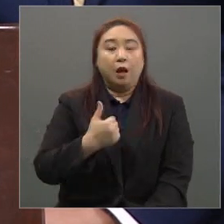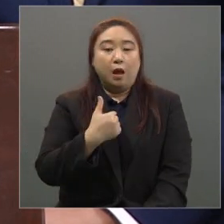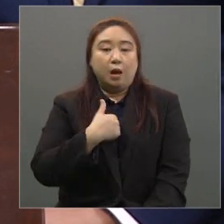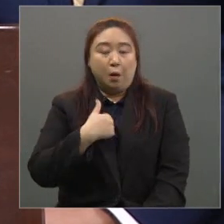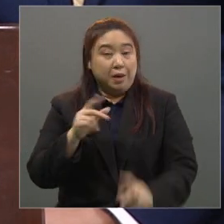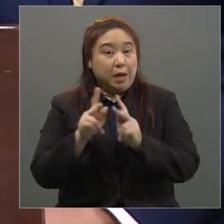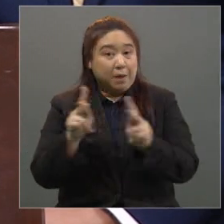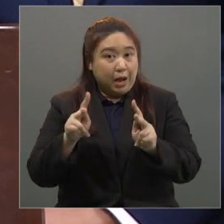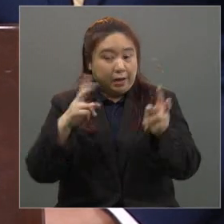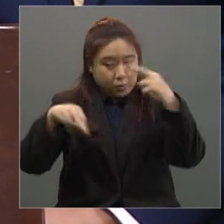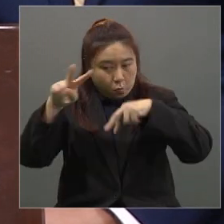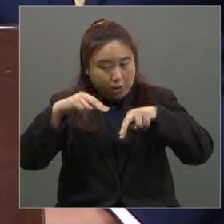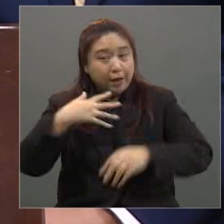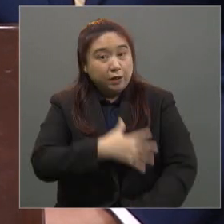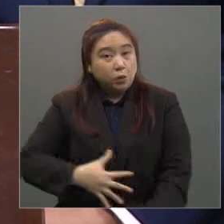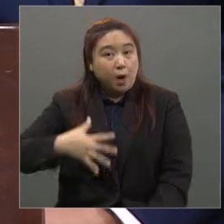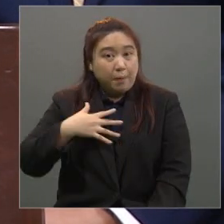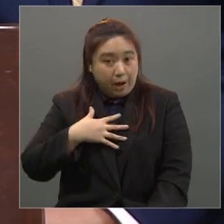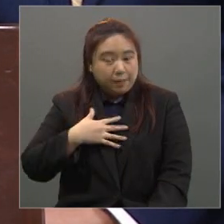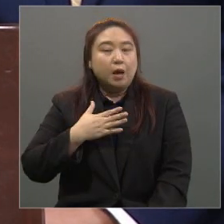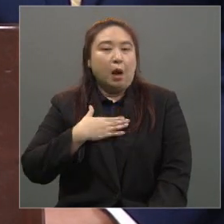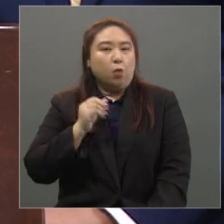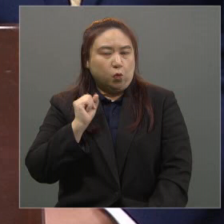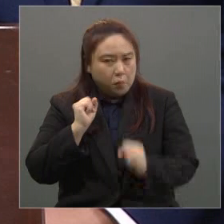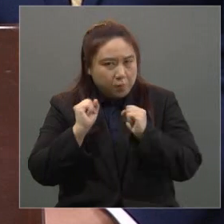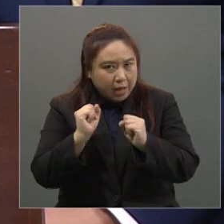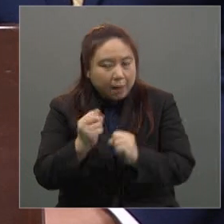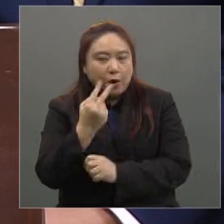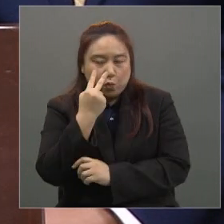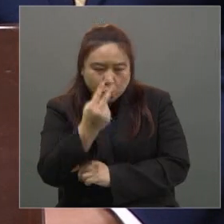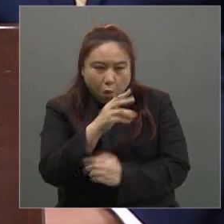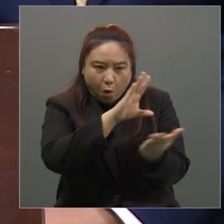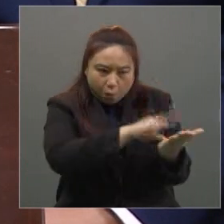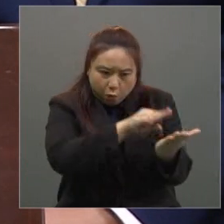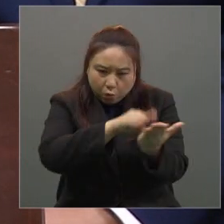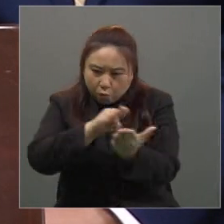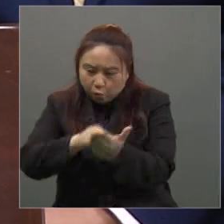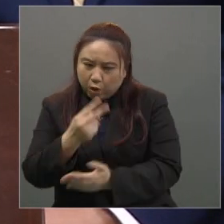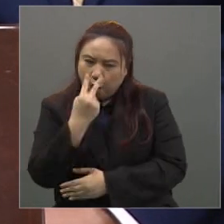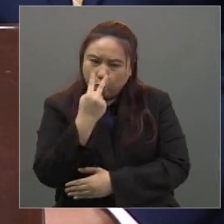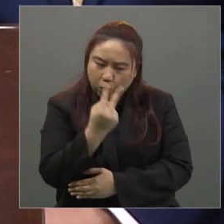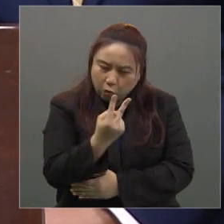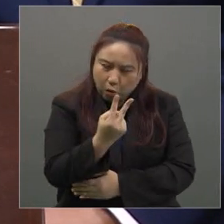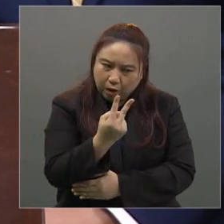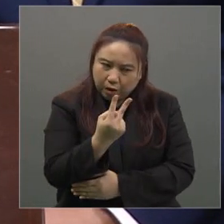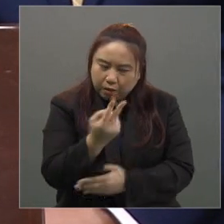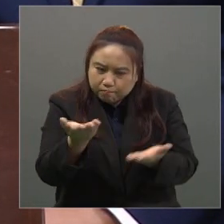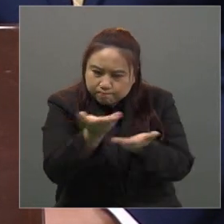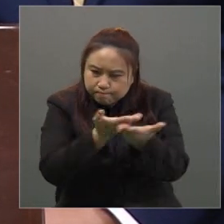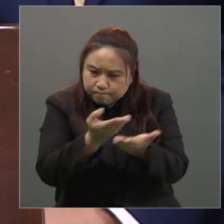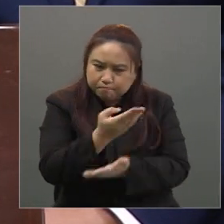ที่ดูแลมิติด้านสุขภาพเราก็ต้องพยายามที่จะดูข้อมูลทุกอย่างว่ามันมาหักล้างมิติสุขภาพได้หรือไม่